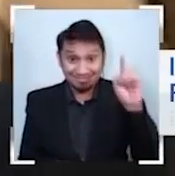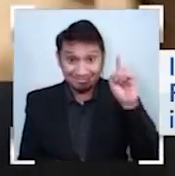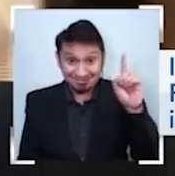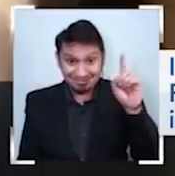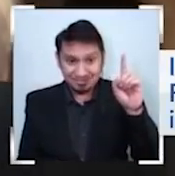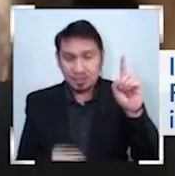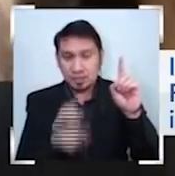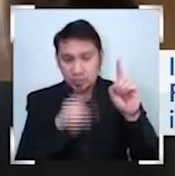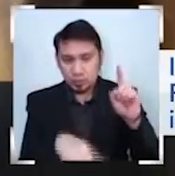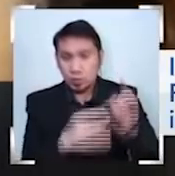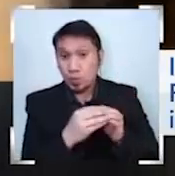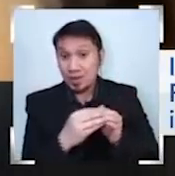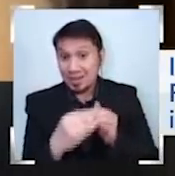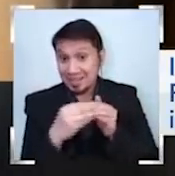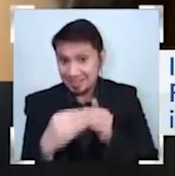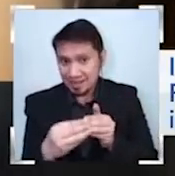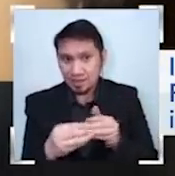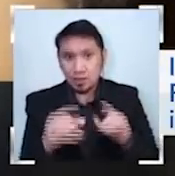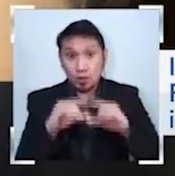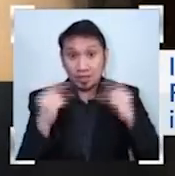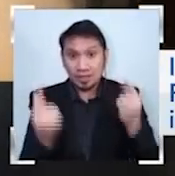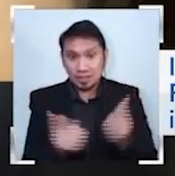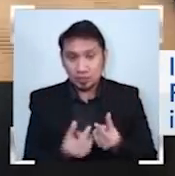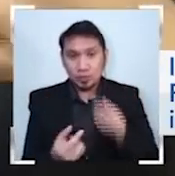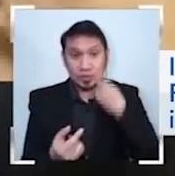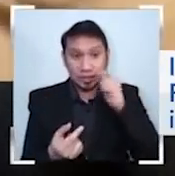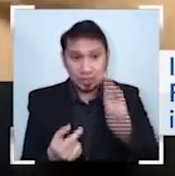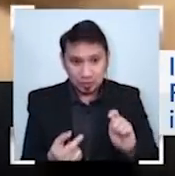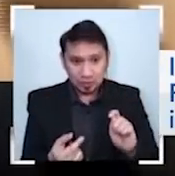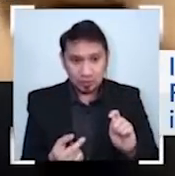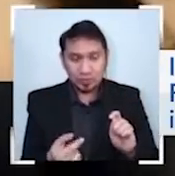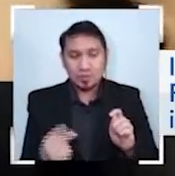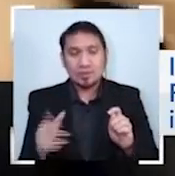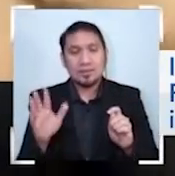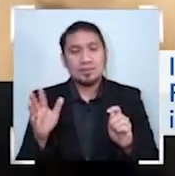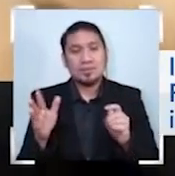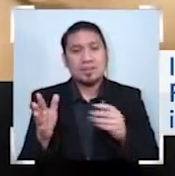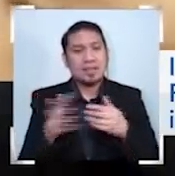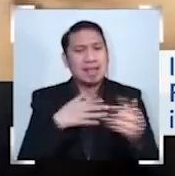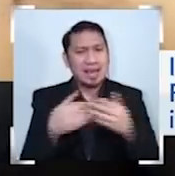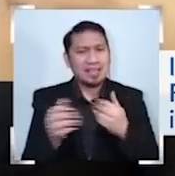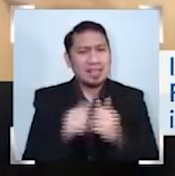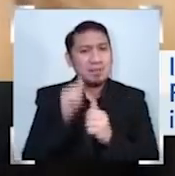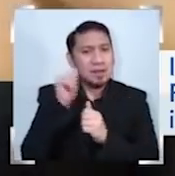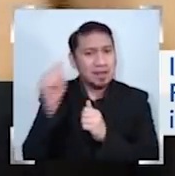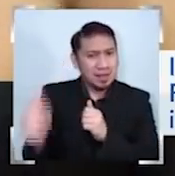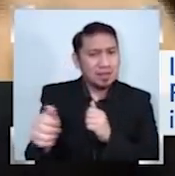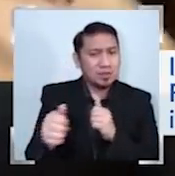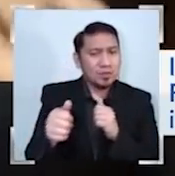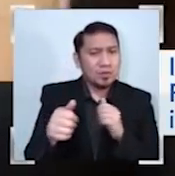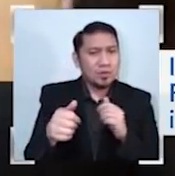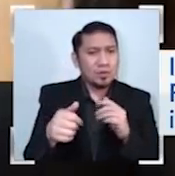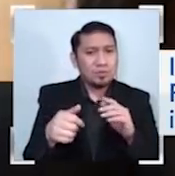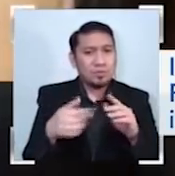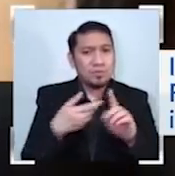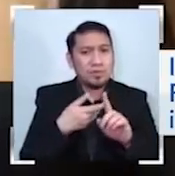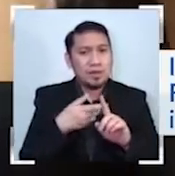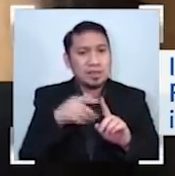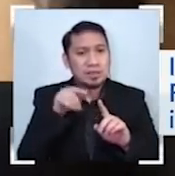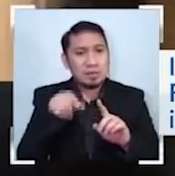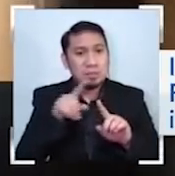ng mga Pilipino sa Ukraine, nasa Kyiv, na kahit malayo sa sentro ng opensiba sa Eastern Ukraine, ay pinuntirya na rin ng